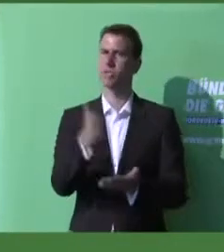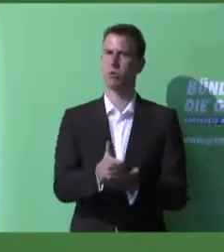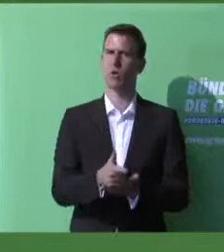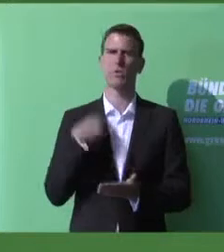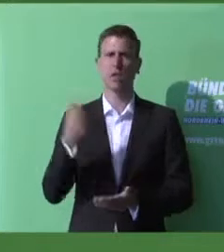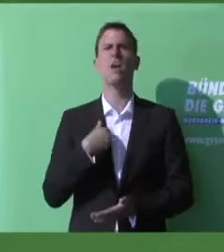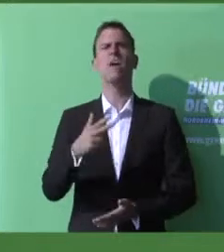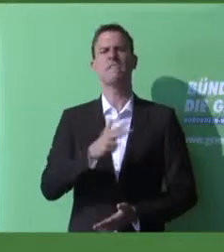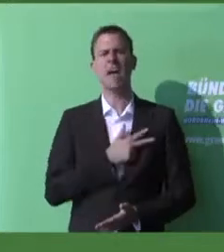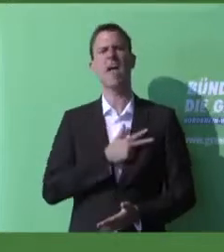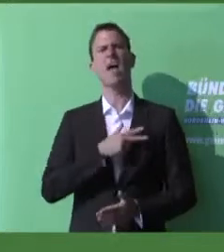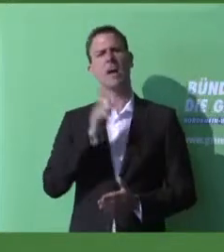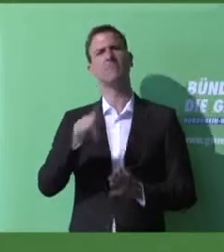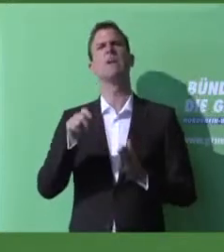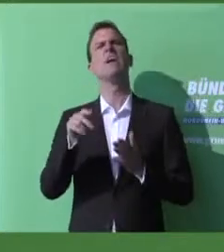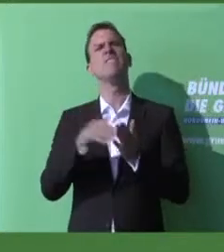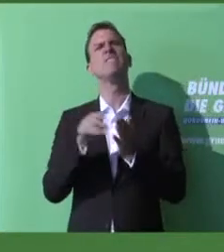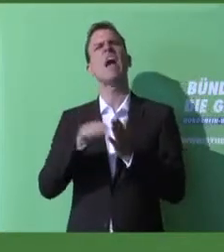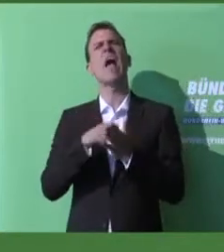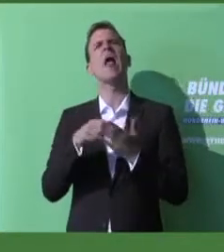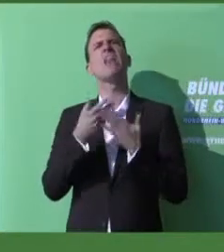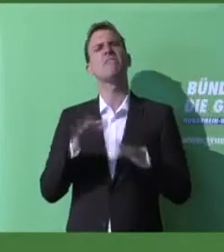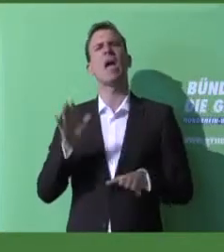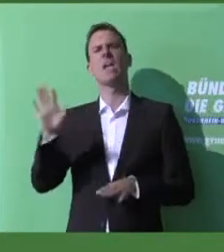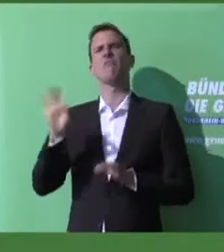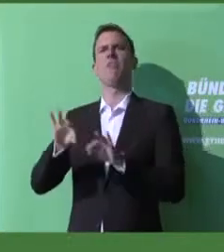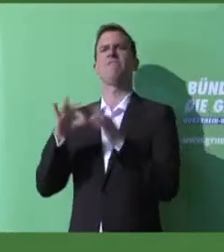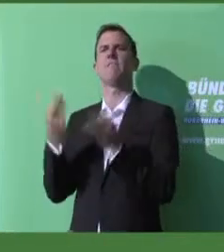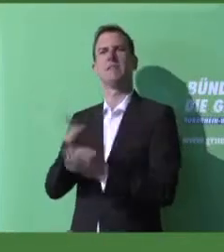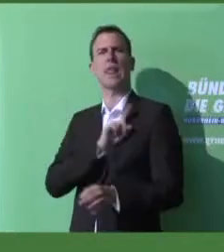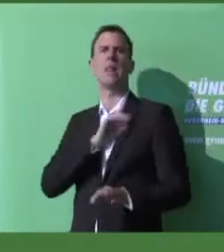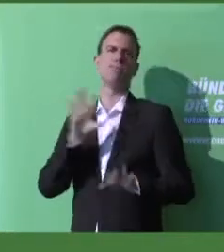echte Wahlfreiheit für die Familien.